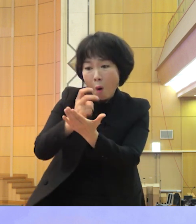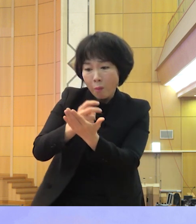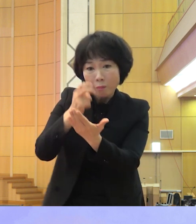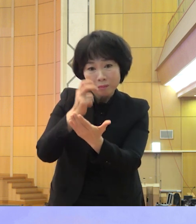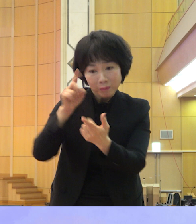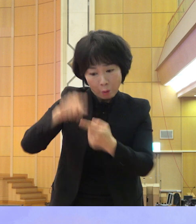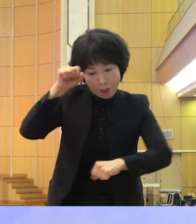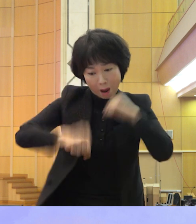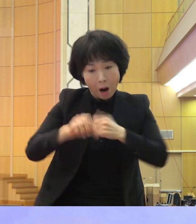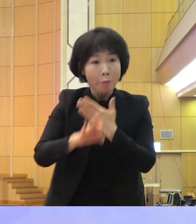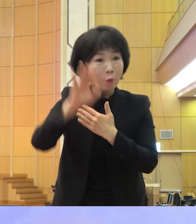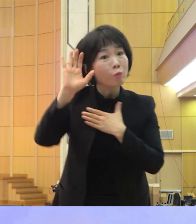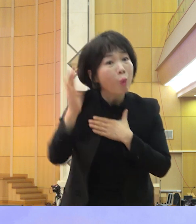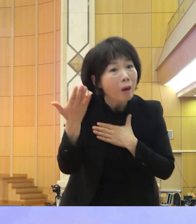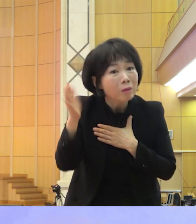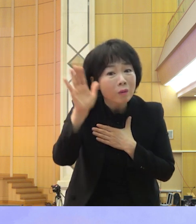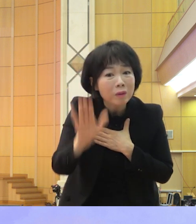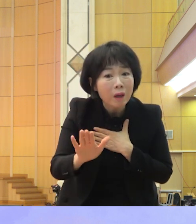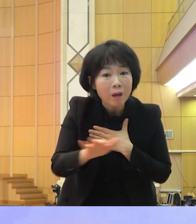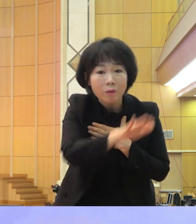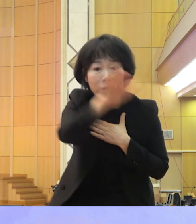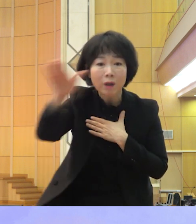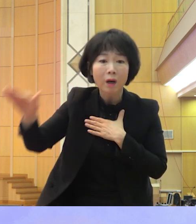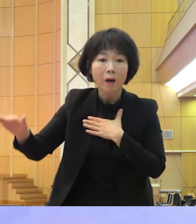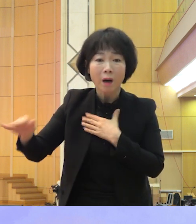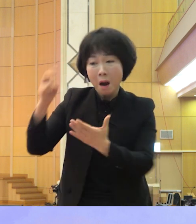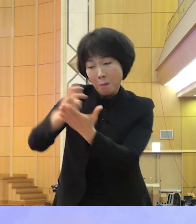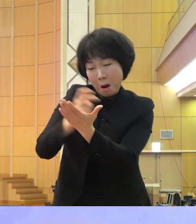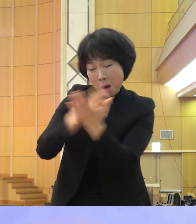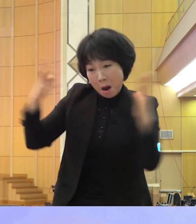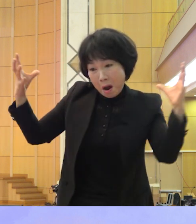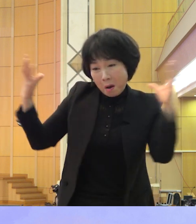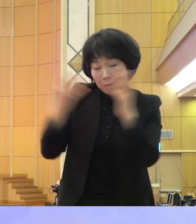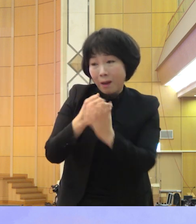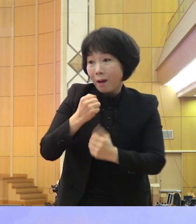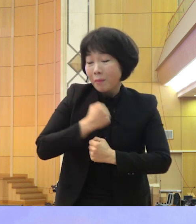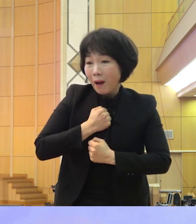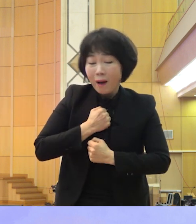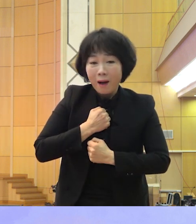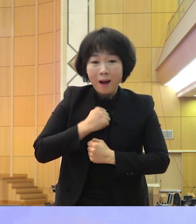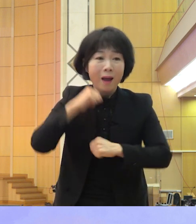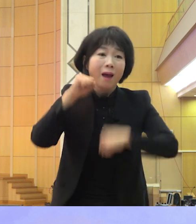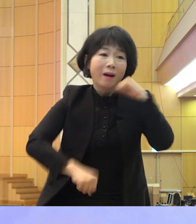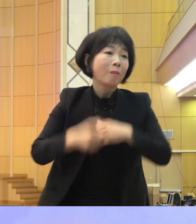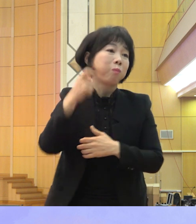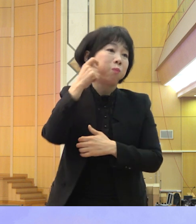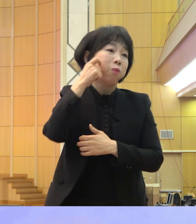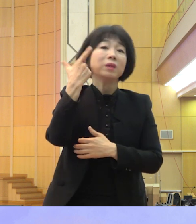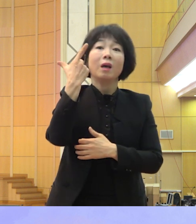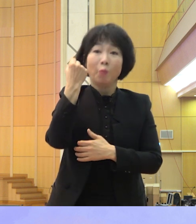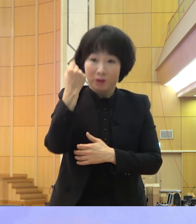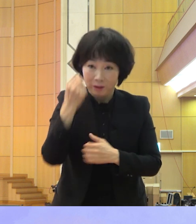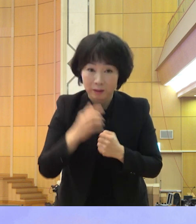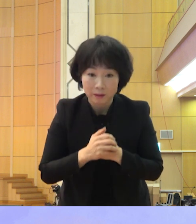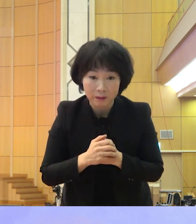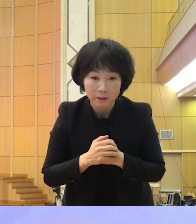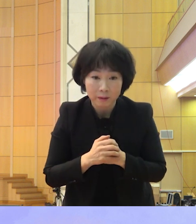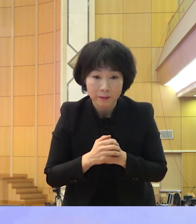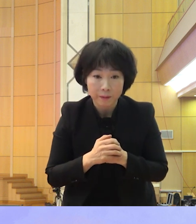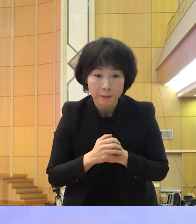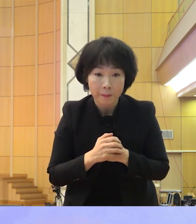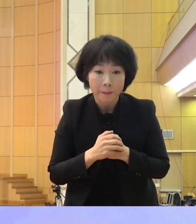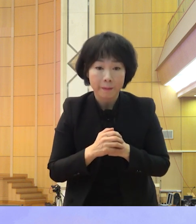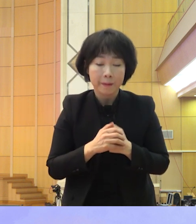되는데, 그렇죠? 율법을 다 행하기만 하면 할례 받은 것이 유익하고 하나님의 자련한